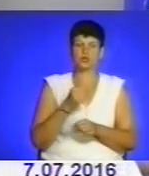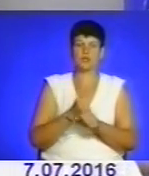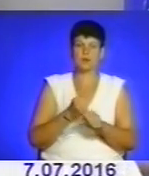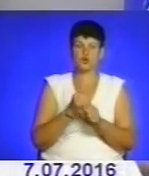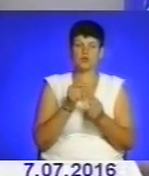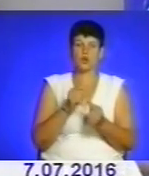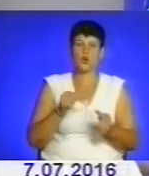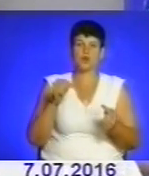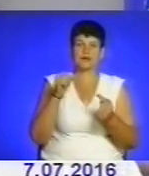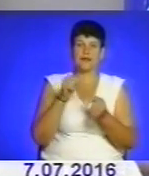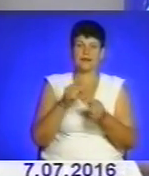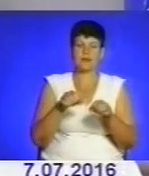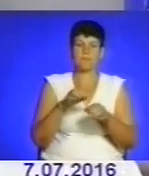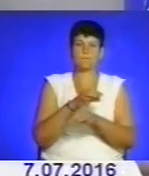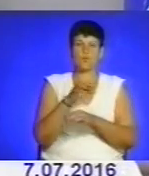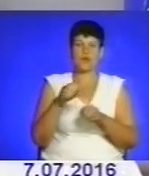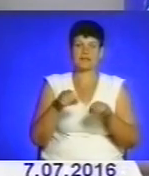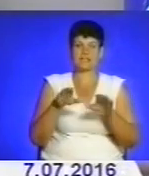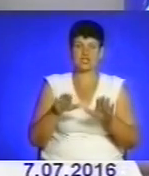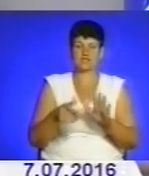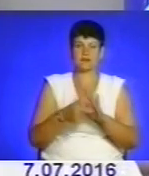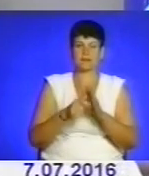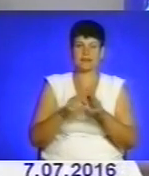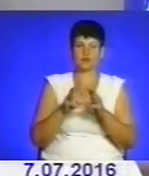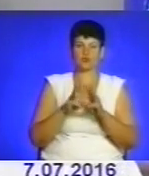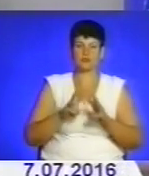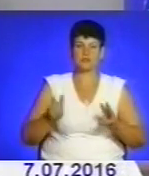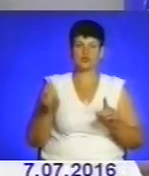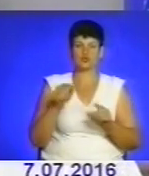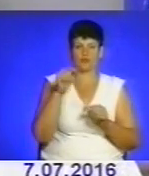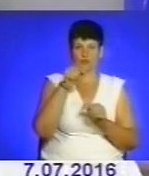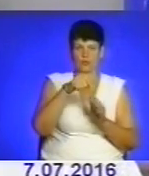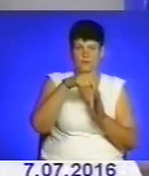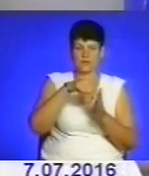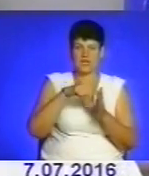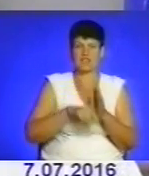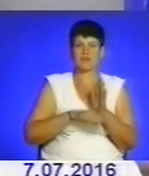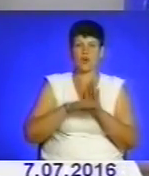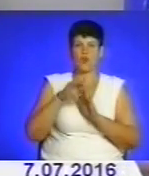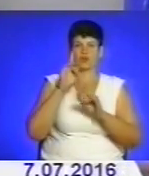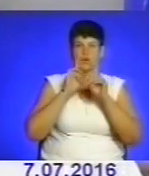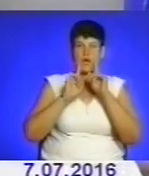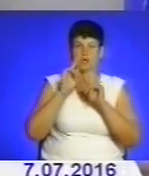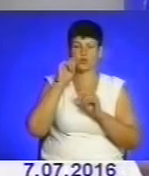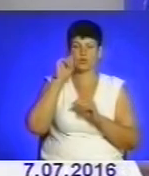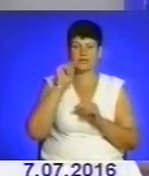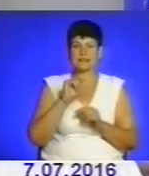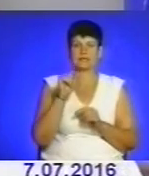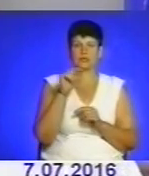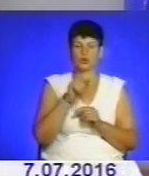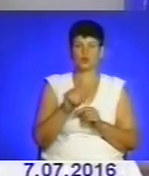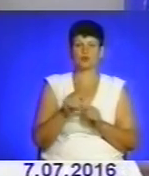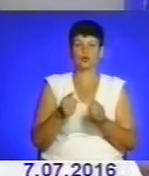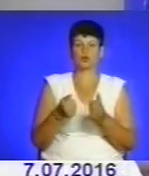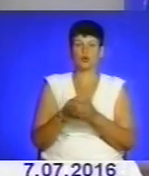вже проекти рішень як Кабінету міністрів, то, що в його компетенції, так і Верховної Ради України, для того, аби до 1